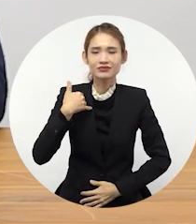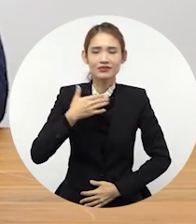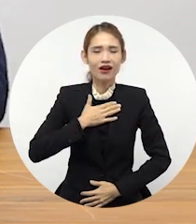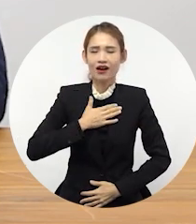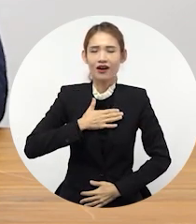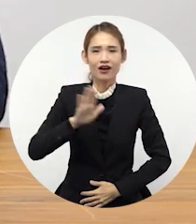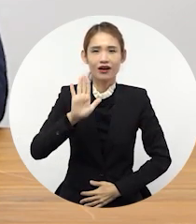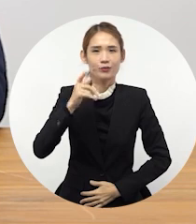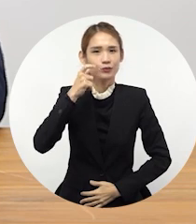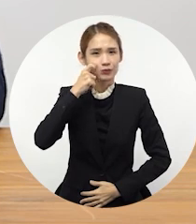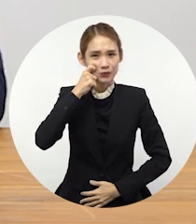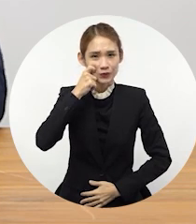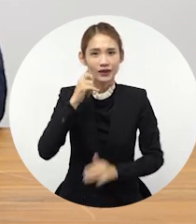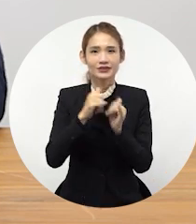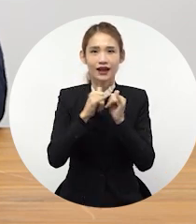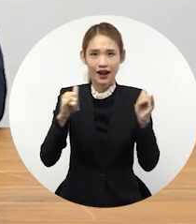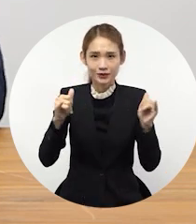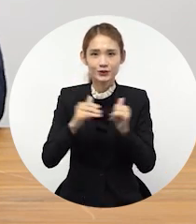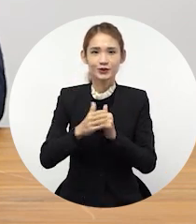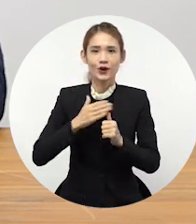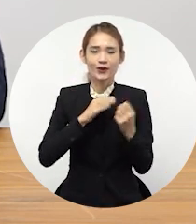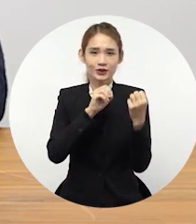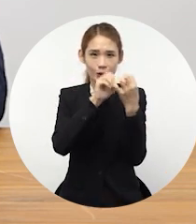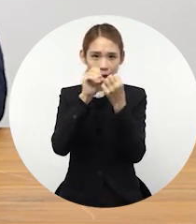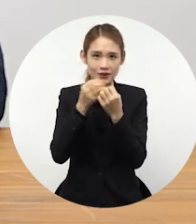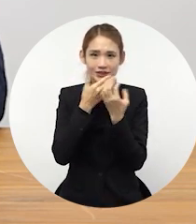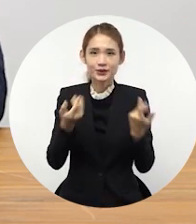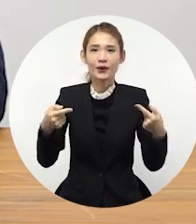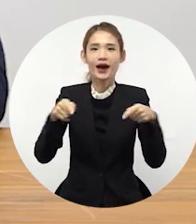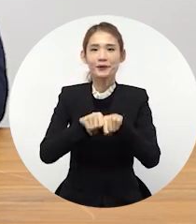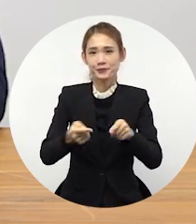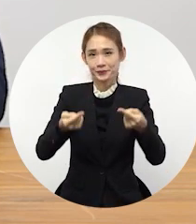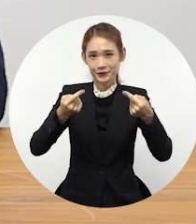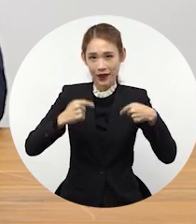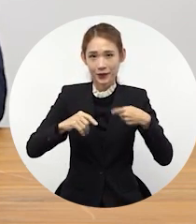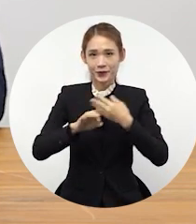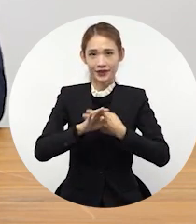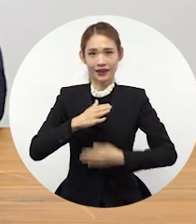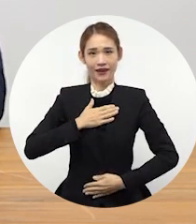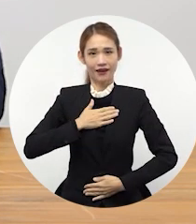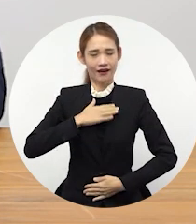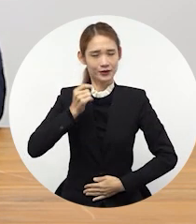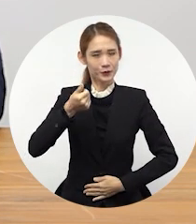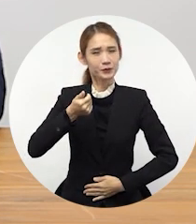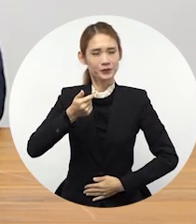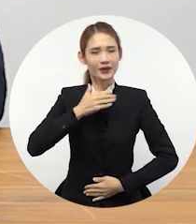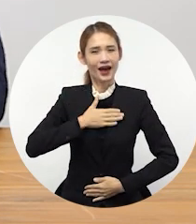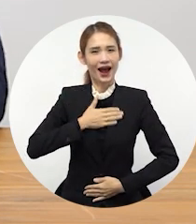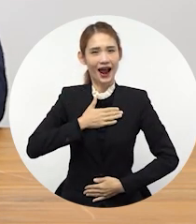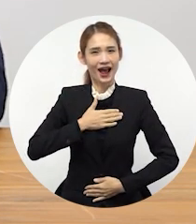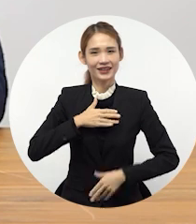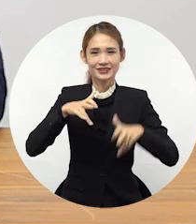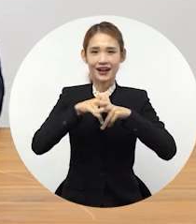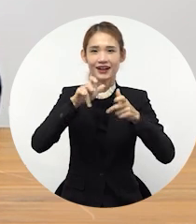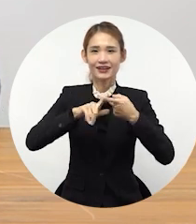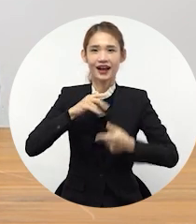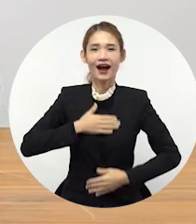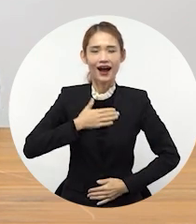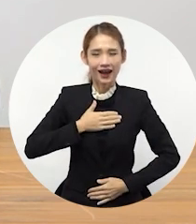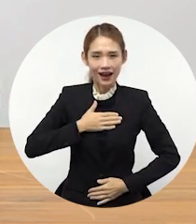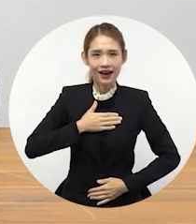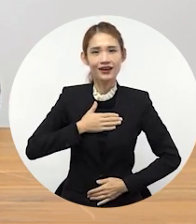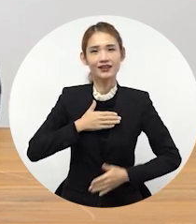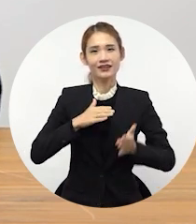난 장알못이야 라고 생각하시던 분들도 저희 토크쇼를 함께 하신다면 그래도 내가 조금은 장잘알이야, 장애에 대해서